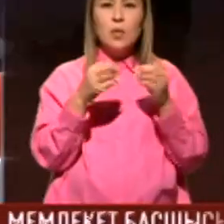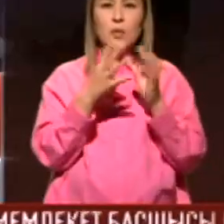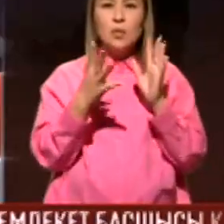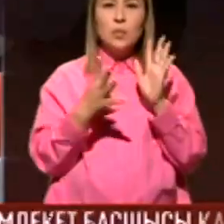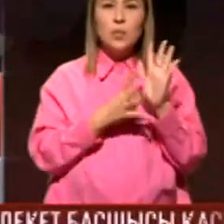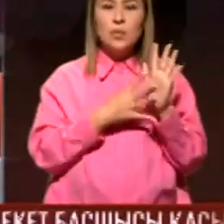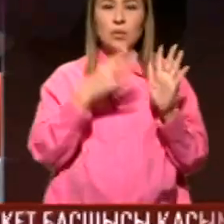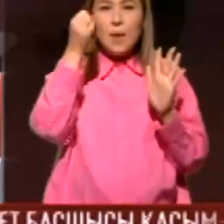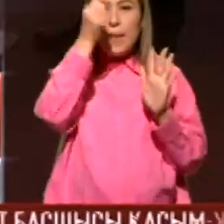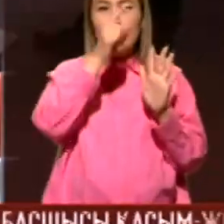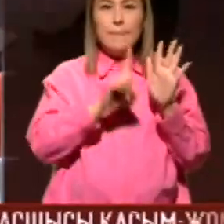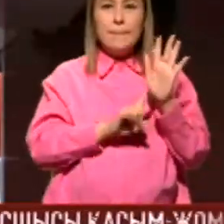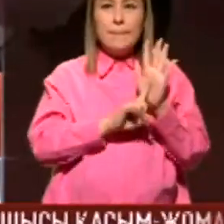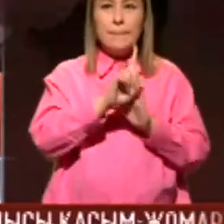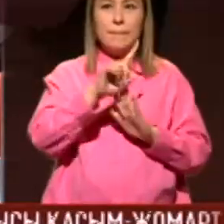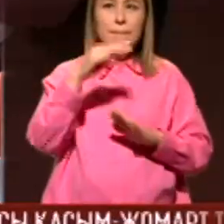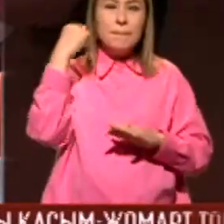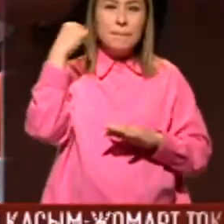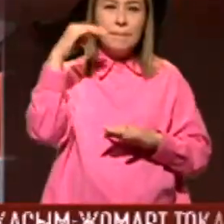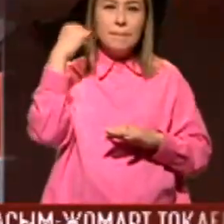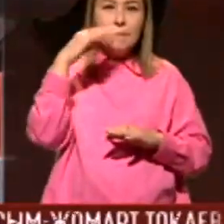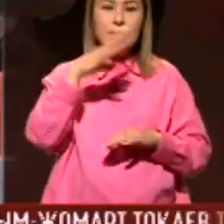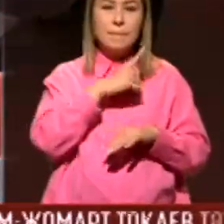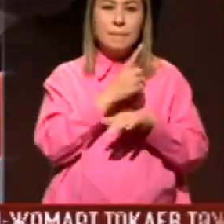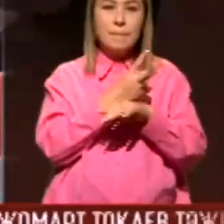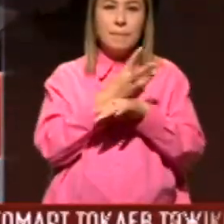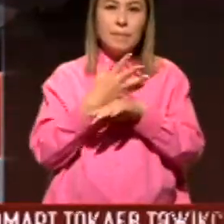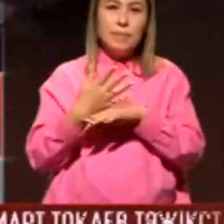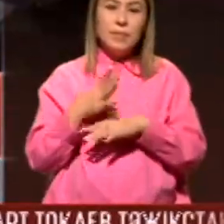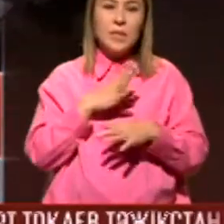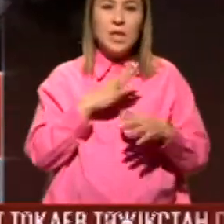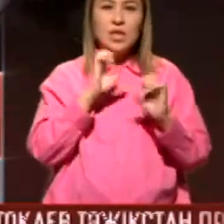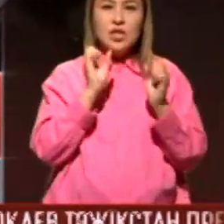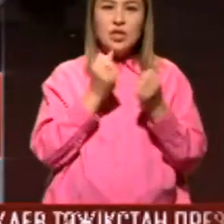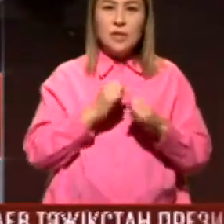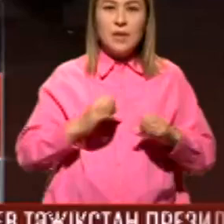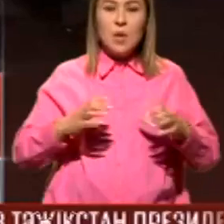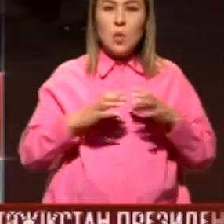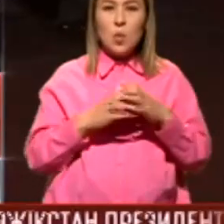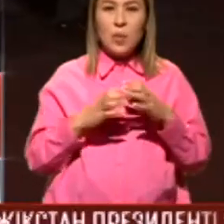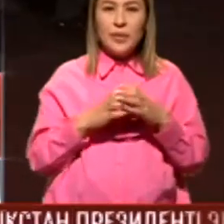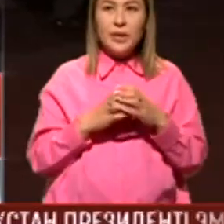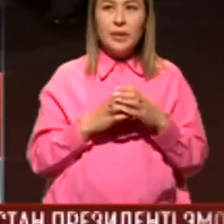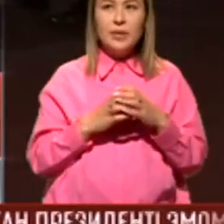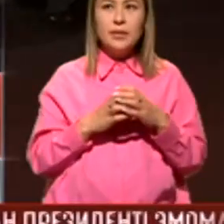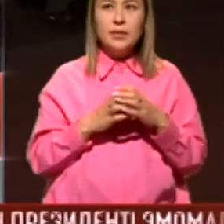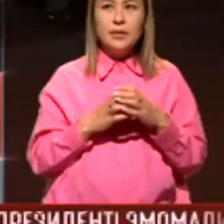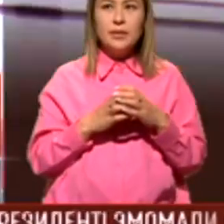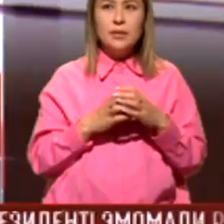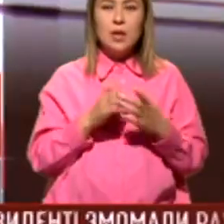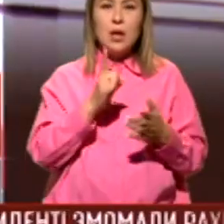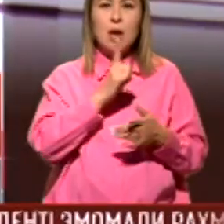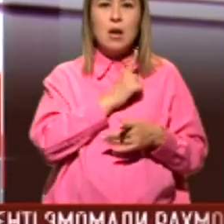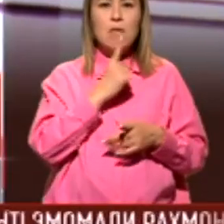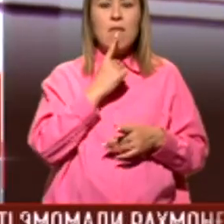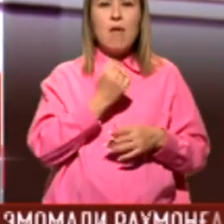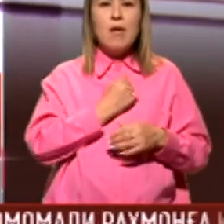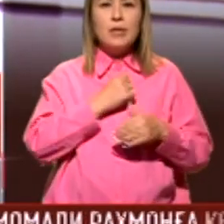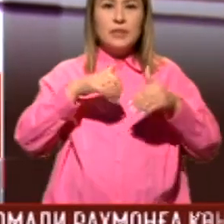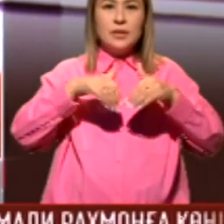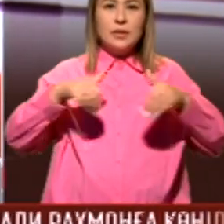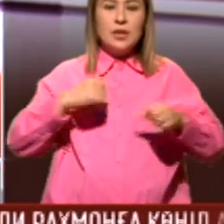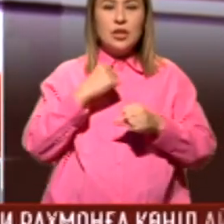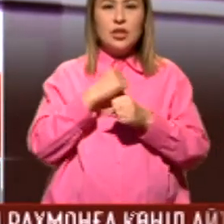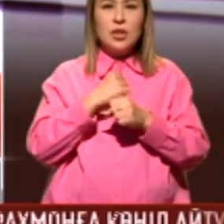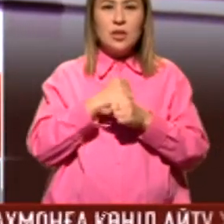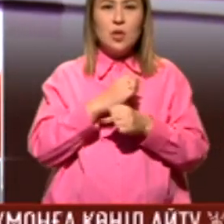2019-дан бастап президенттің бірнеше рет осындай жедел топтар, қарулы күштердегі арнайы топтар жасақтау туралы